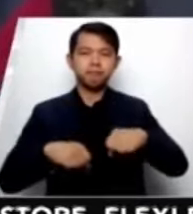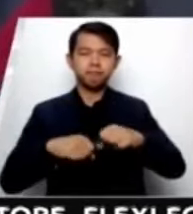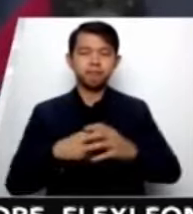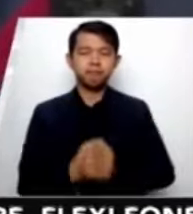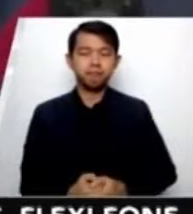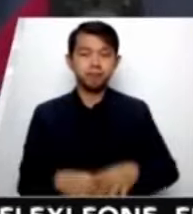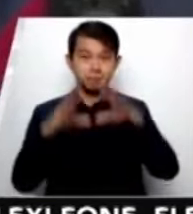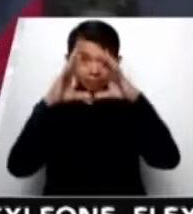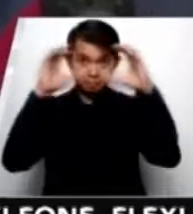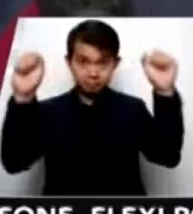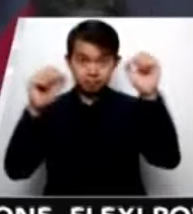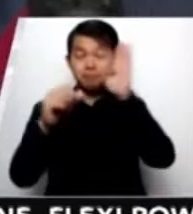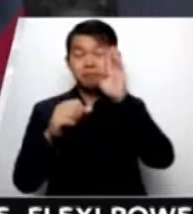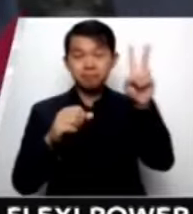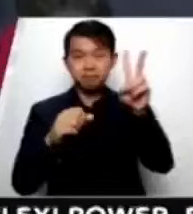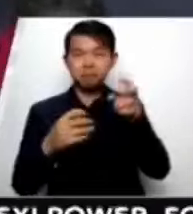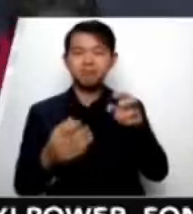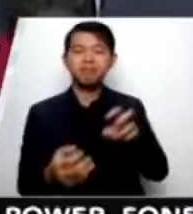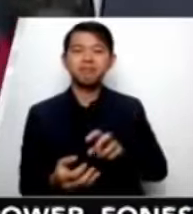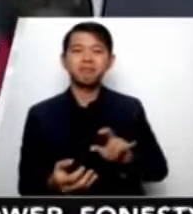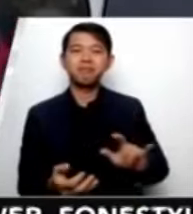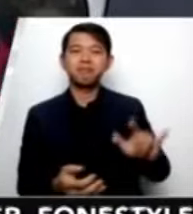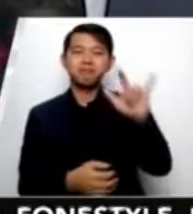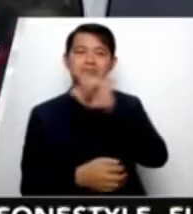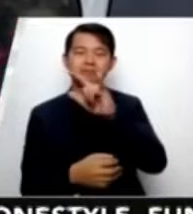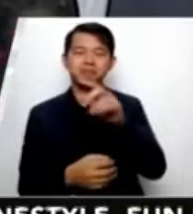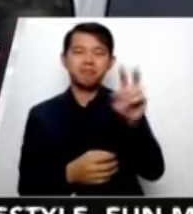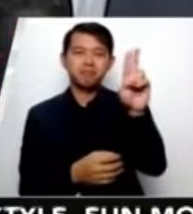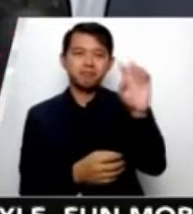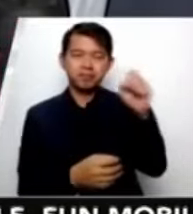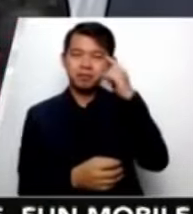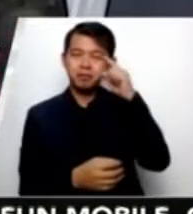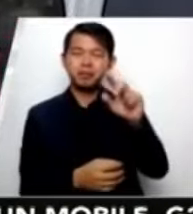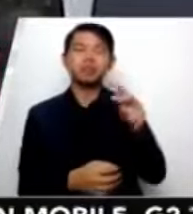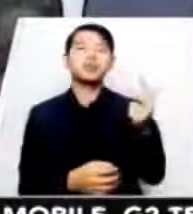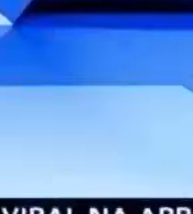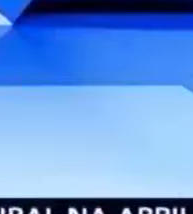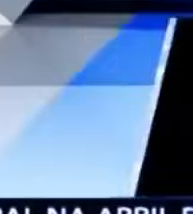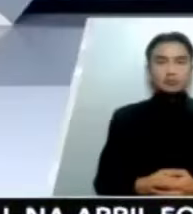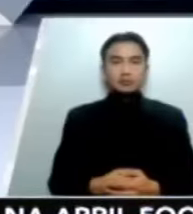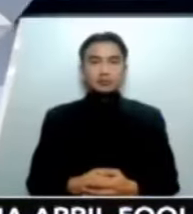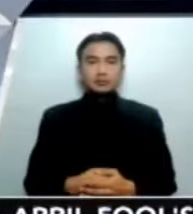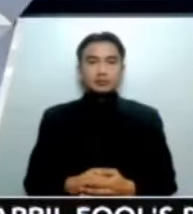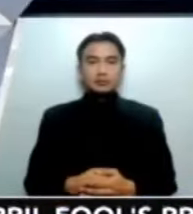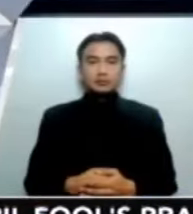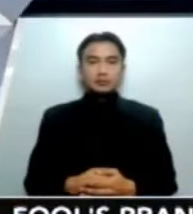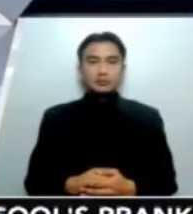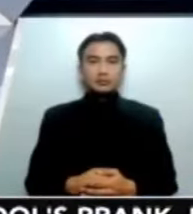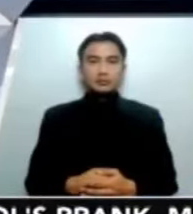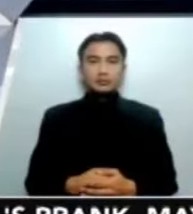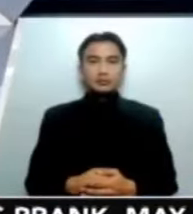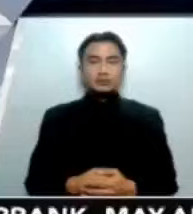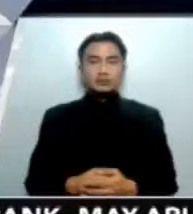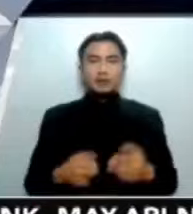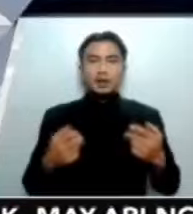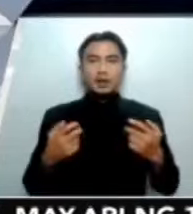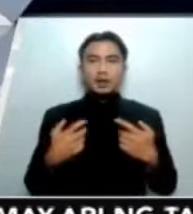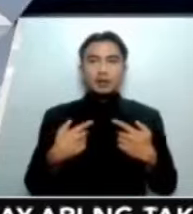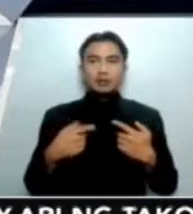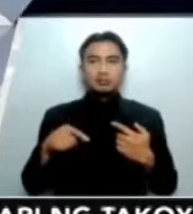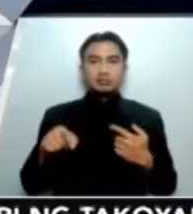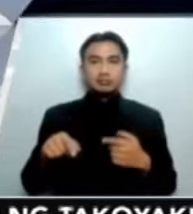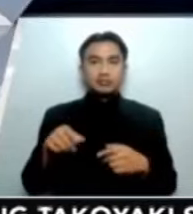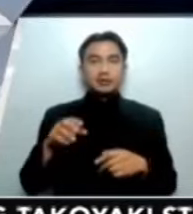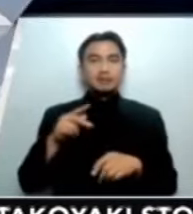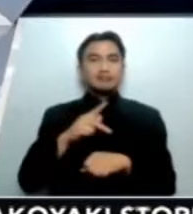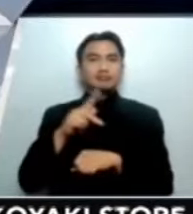para dumalo sa trilateral summit ng mga pinuno ng Pilipinas, Amerika at Japan. Wala raw isinuko ang Pilipinas sa